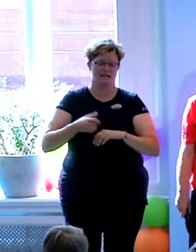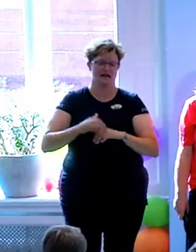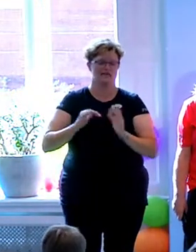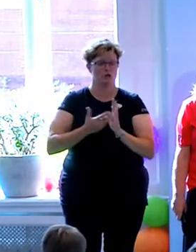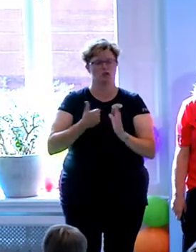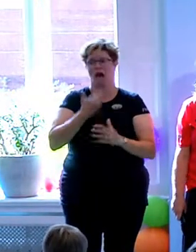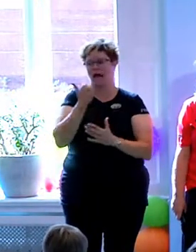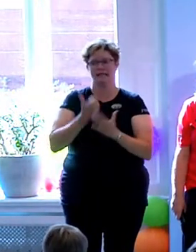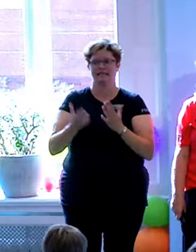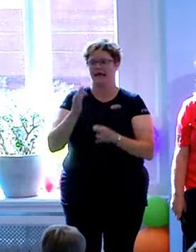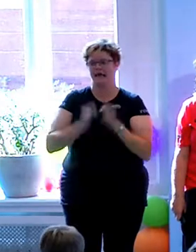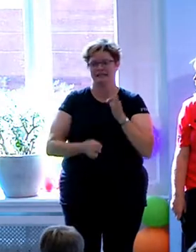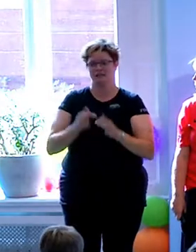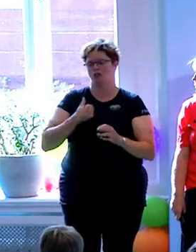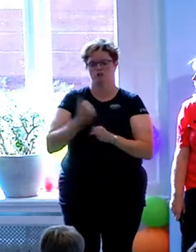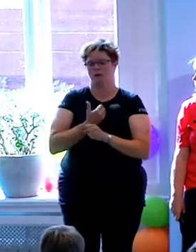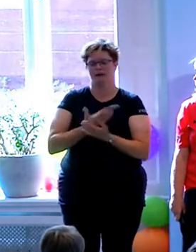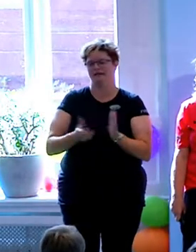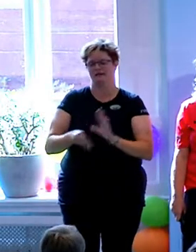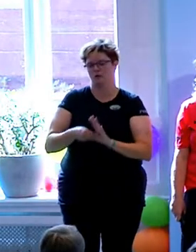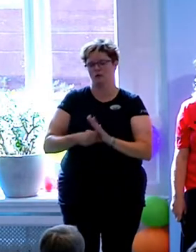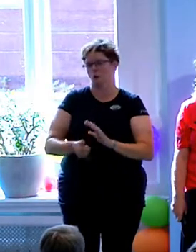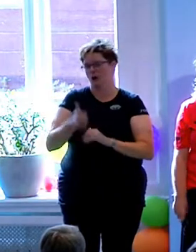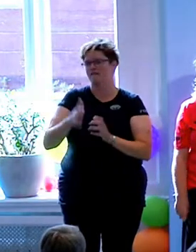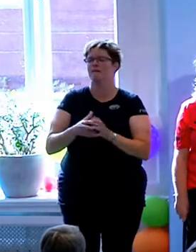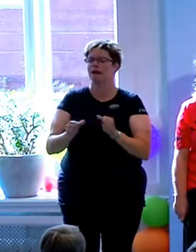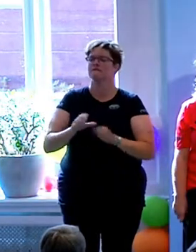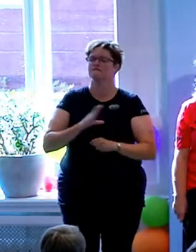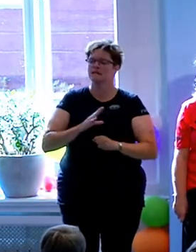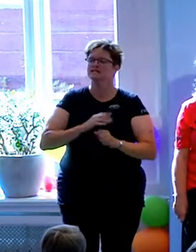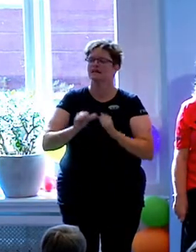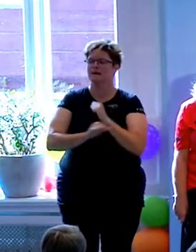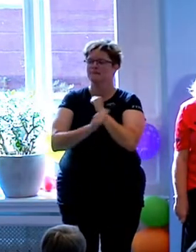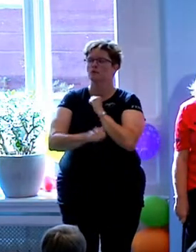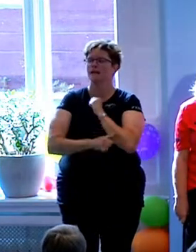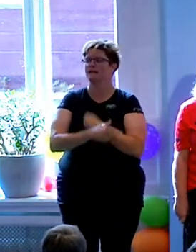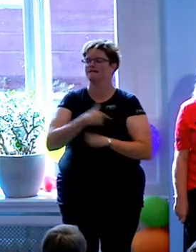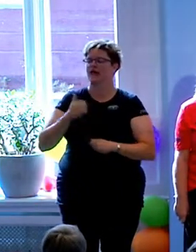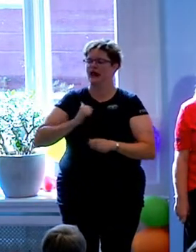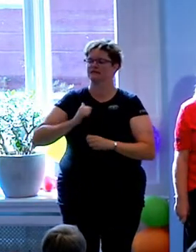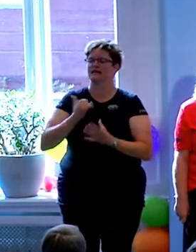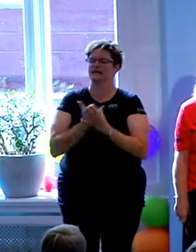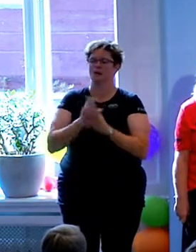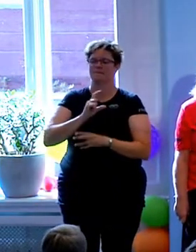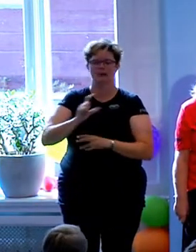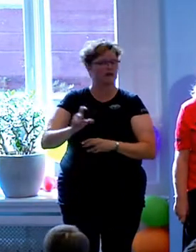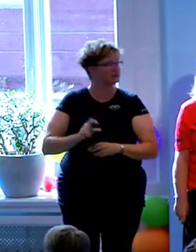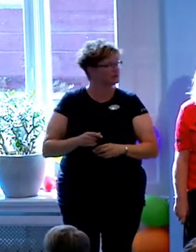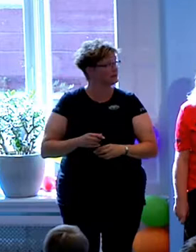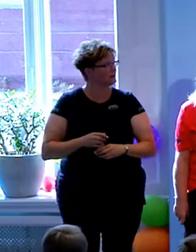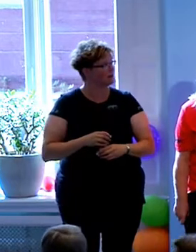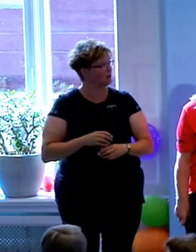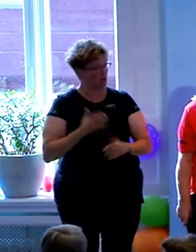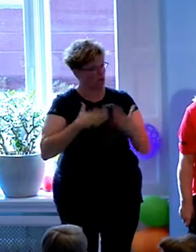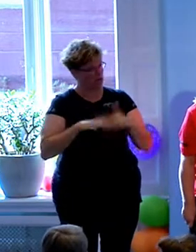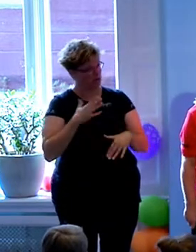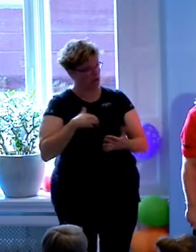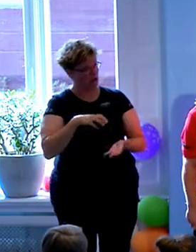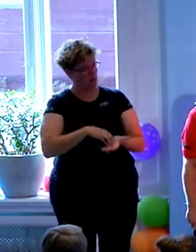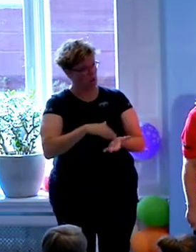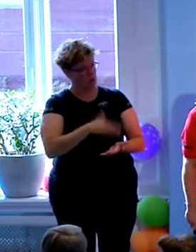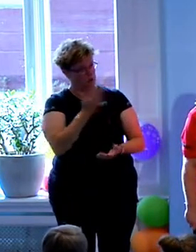den specifik, för jag jobbar inte som sponsringschef, men det finns ju en modell som vi använder inom branschen. Fast det är intressant att det går på kommunal